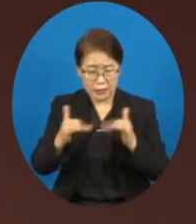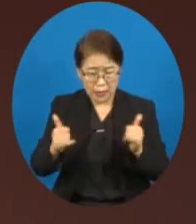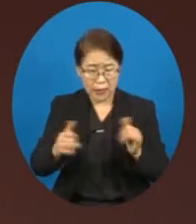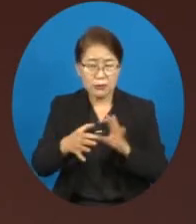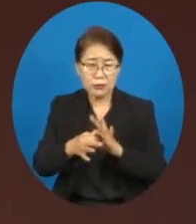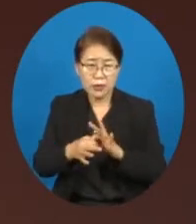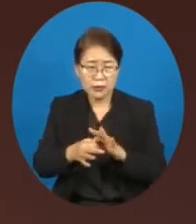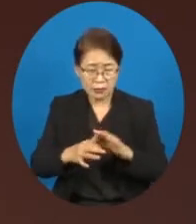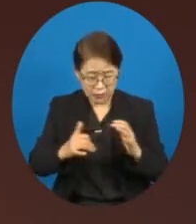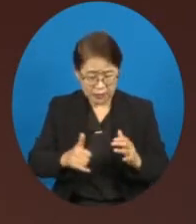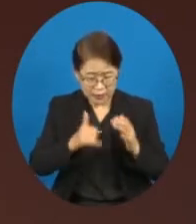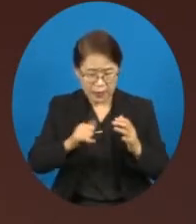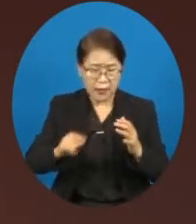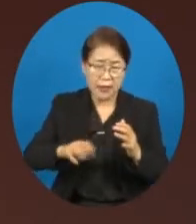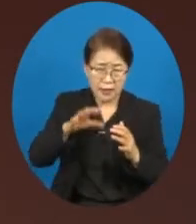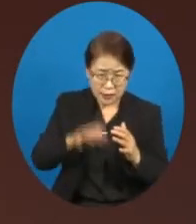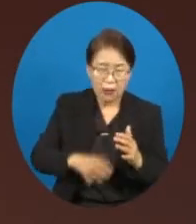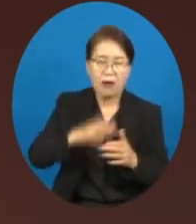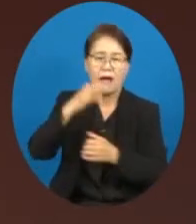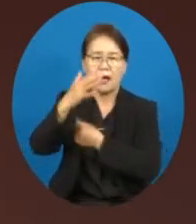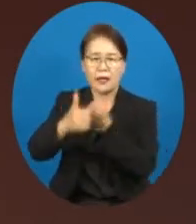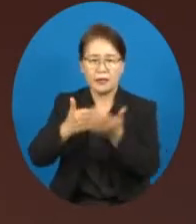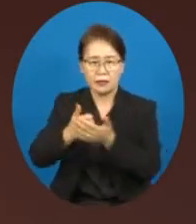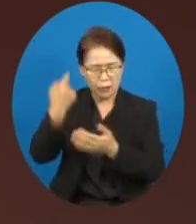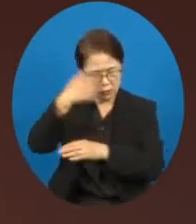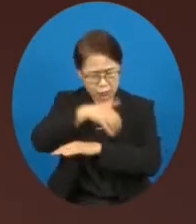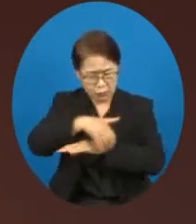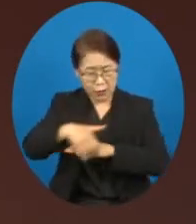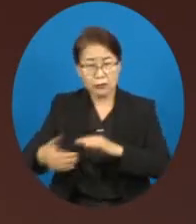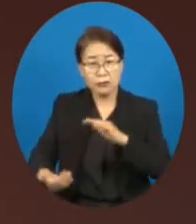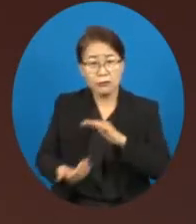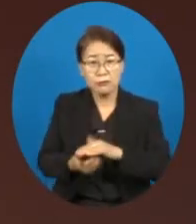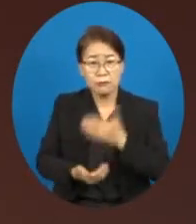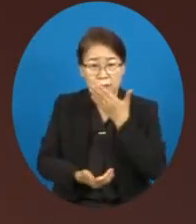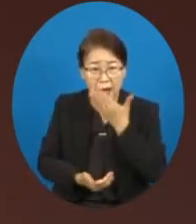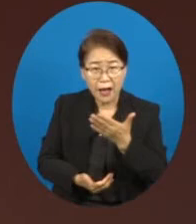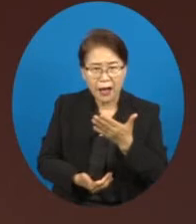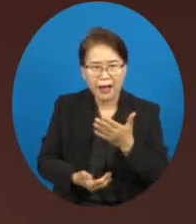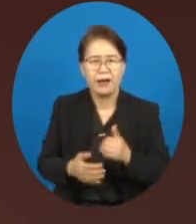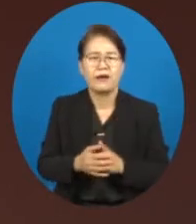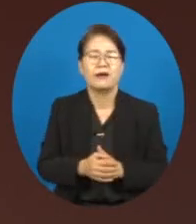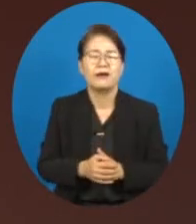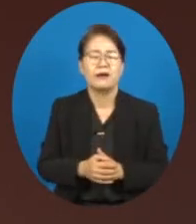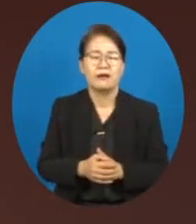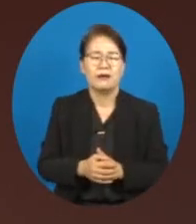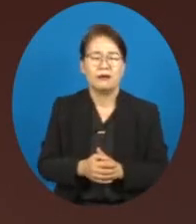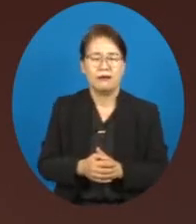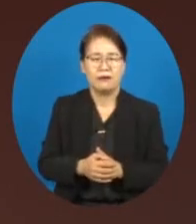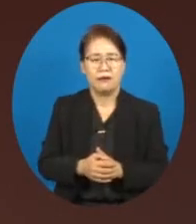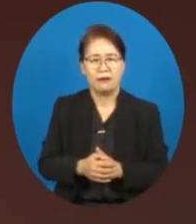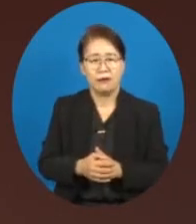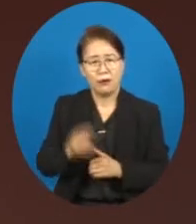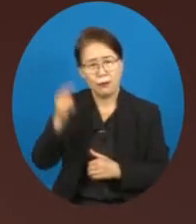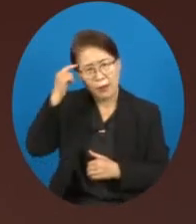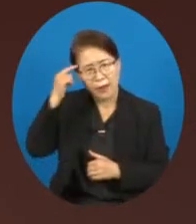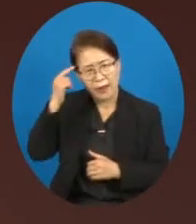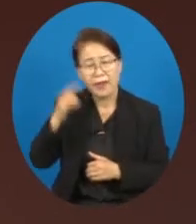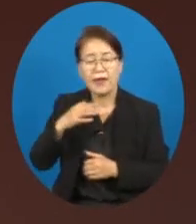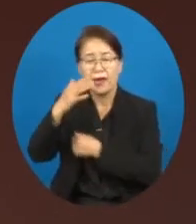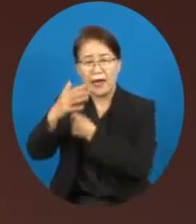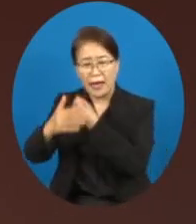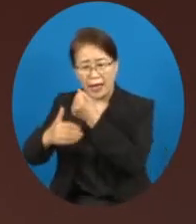가운데 하나님 당신의 일을 이루실까요? 그것은 하나님께서 우리 인간을